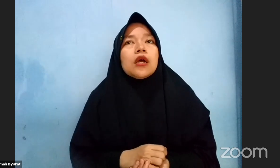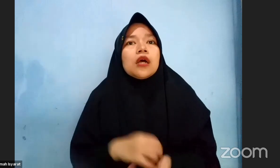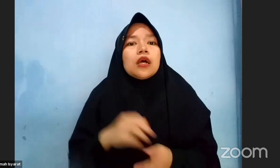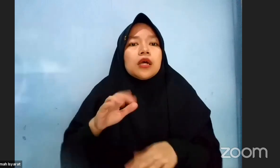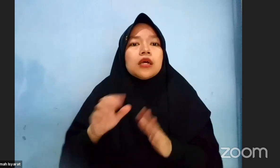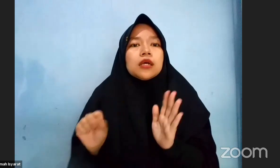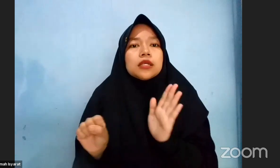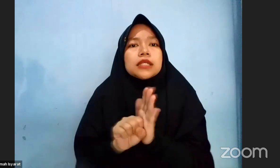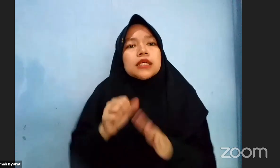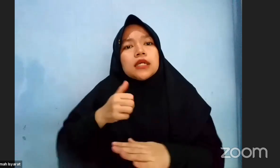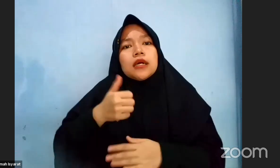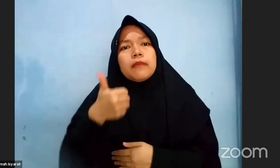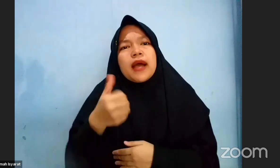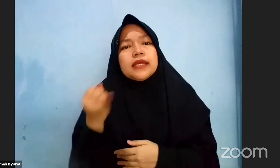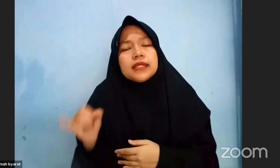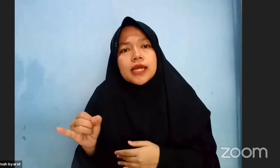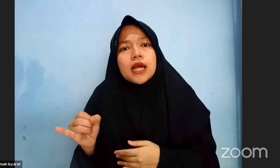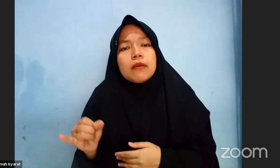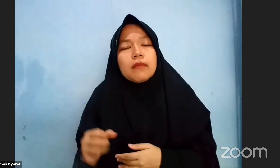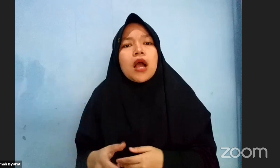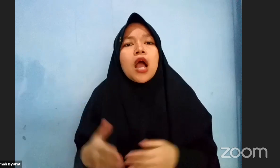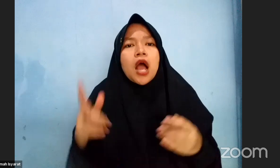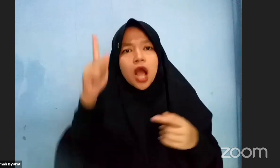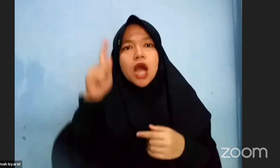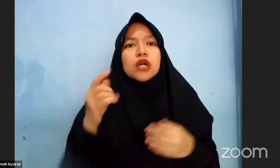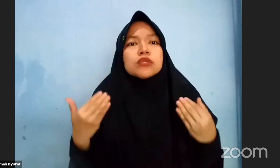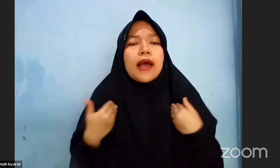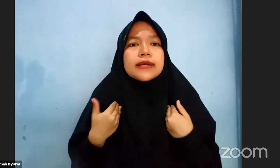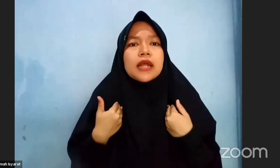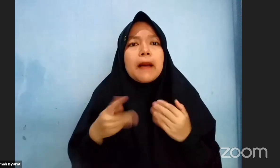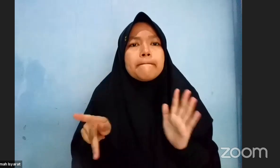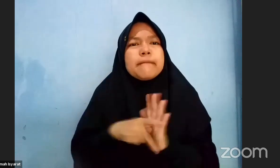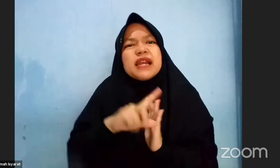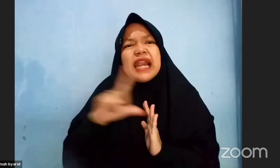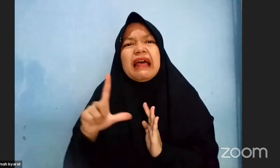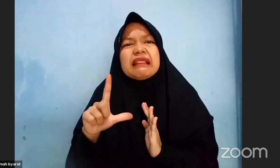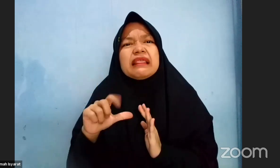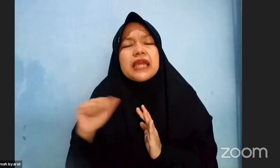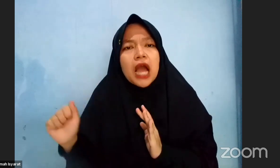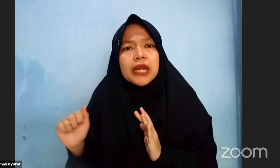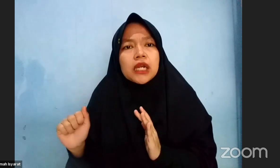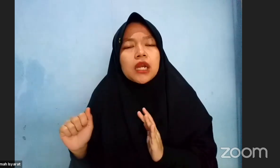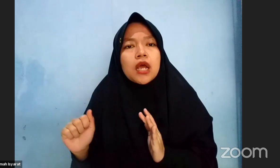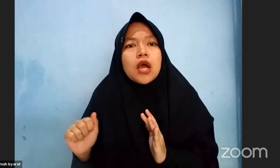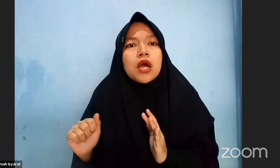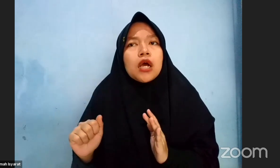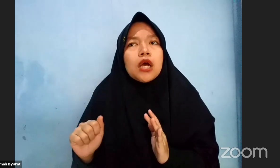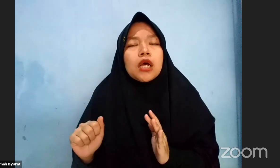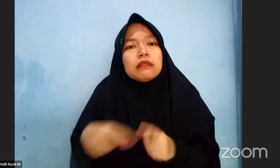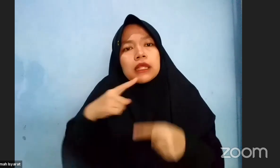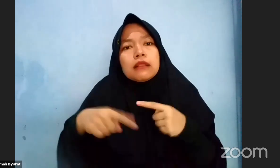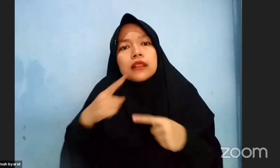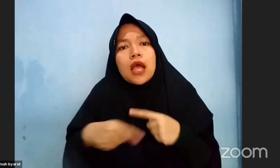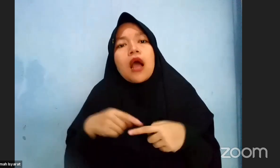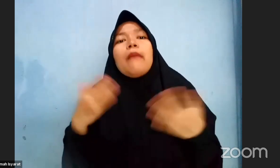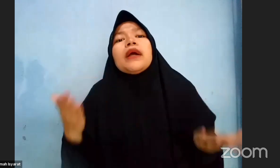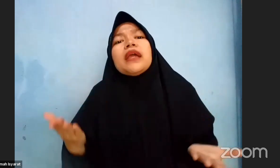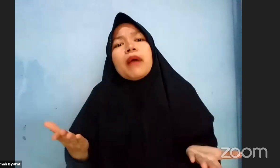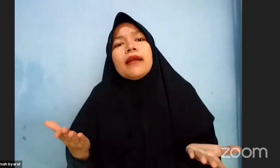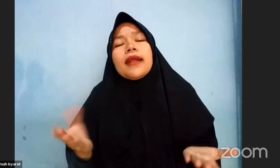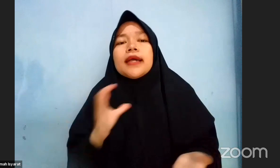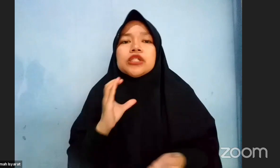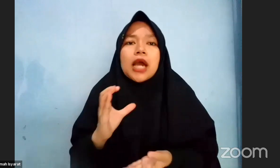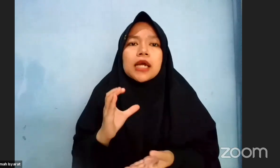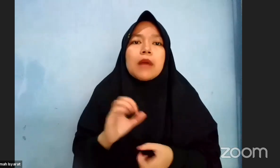Bagaimana membuat baby audio jadikan kalau kita membuat itu kan tidak asal-asalan nih